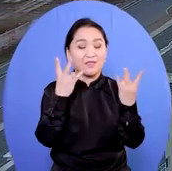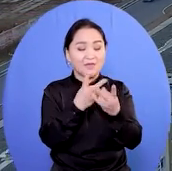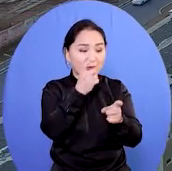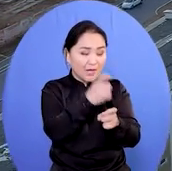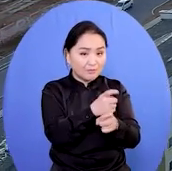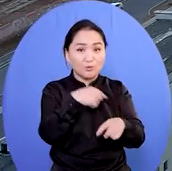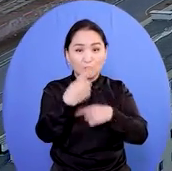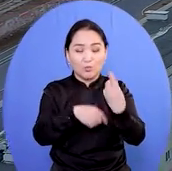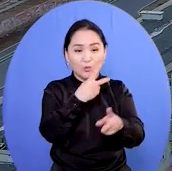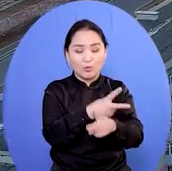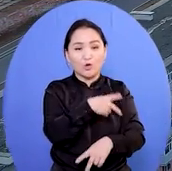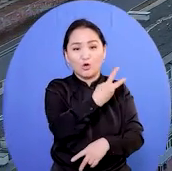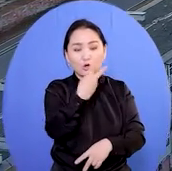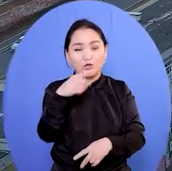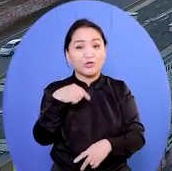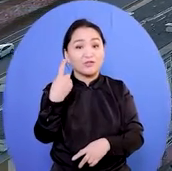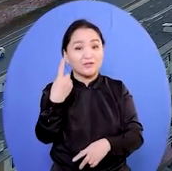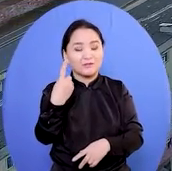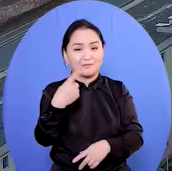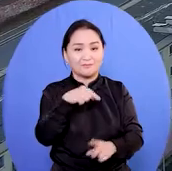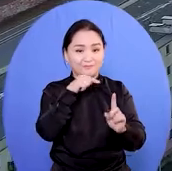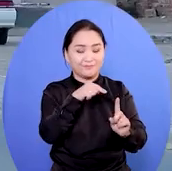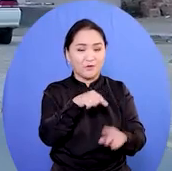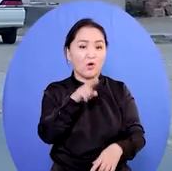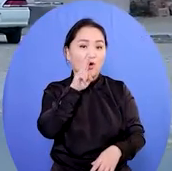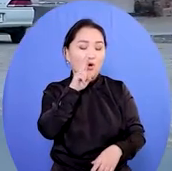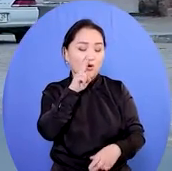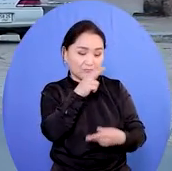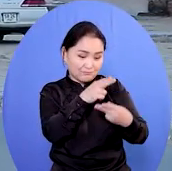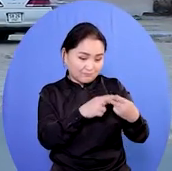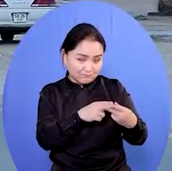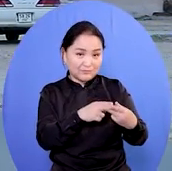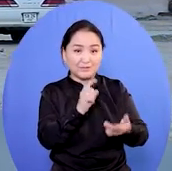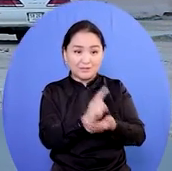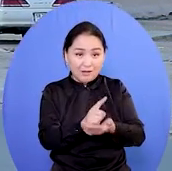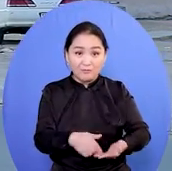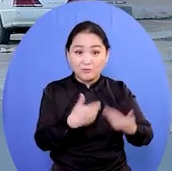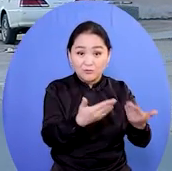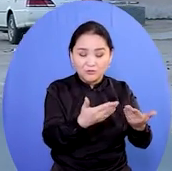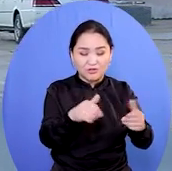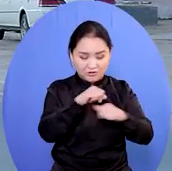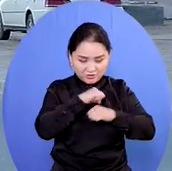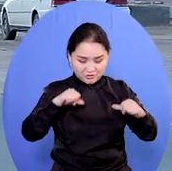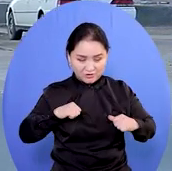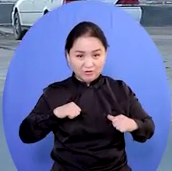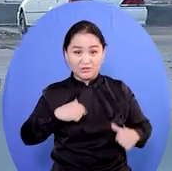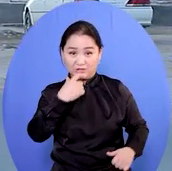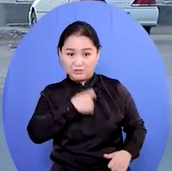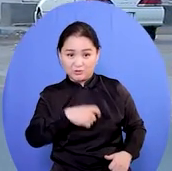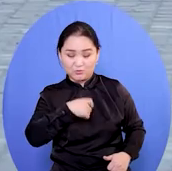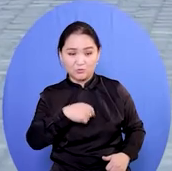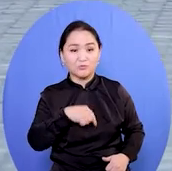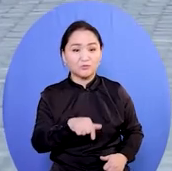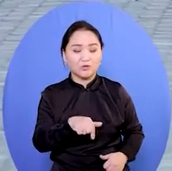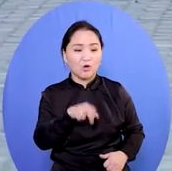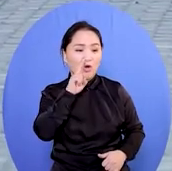Нийгмийн халамжийн тухай хуулийн 22-ийн 1-1-д заагдсан хүнсний хангамж зайлшгүй шаардлагатай өрхийн гишүүн иргэнд хүнс тэжээлийн